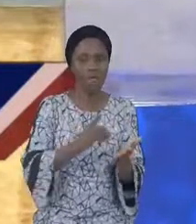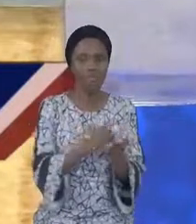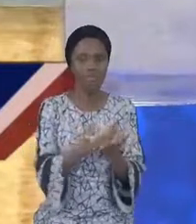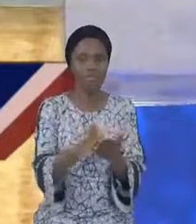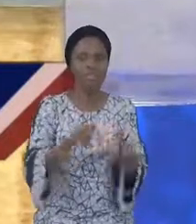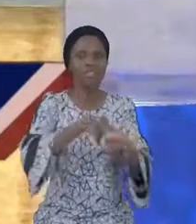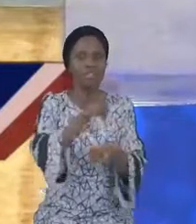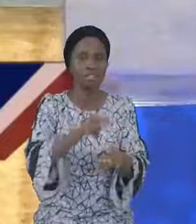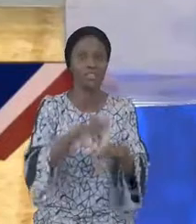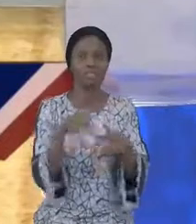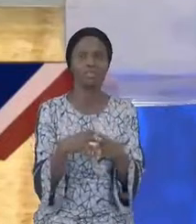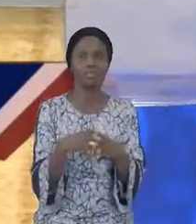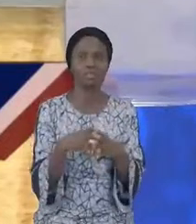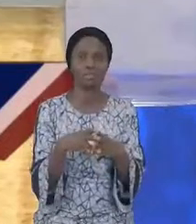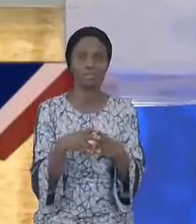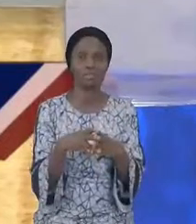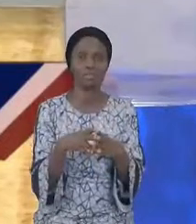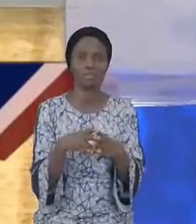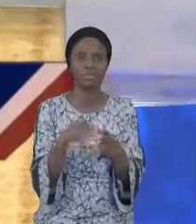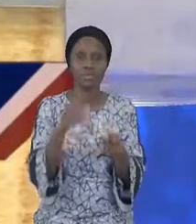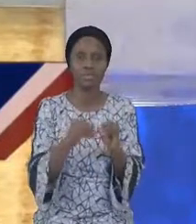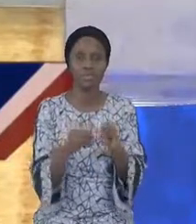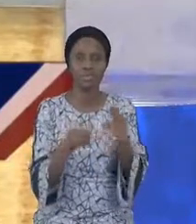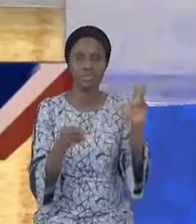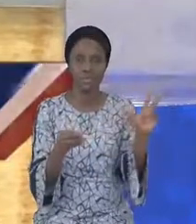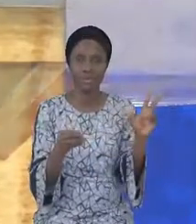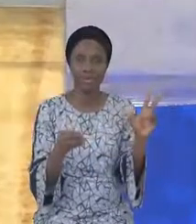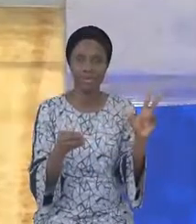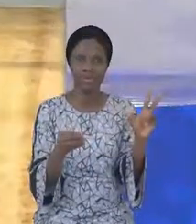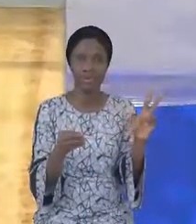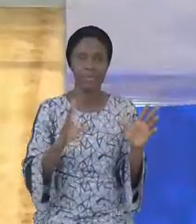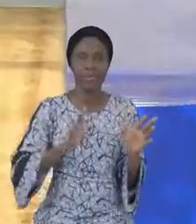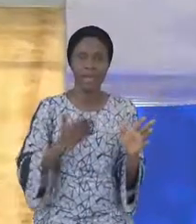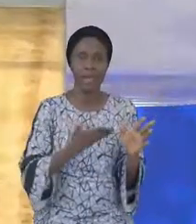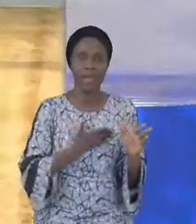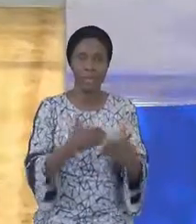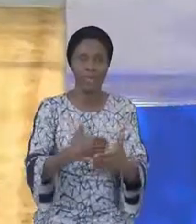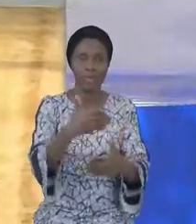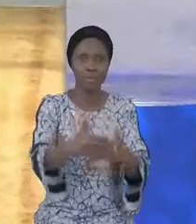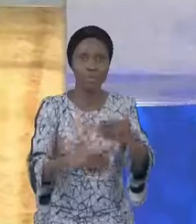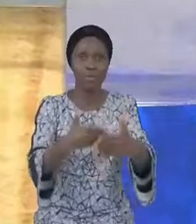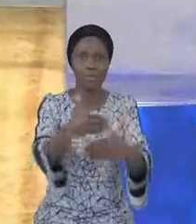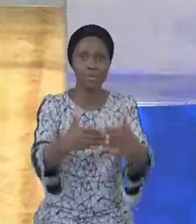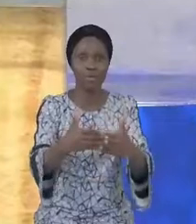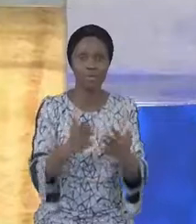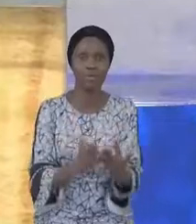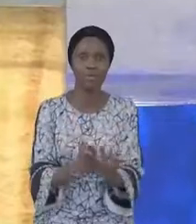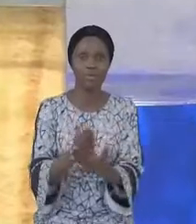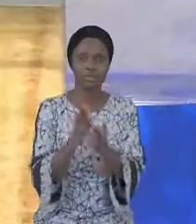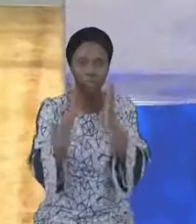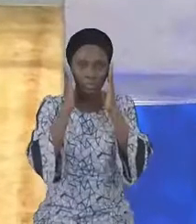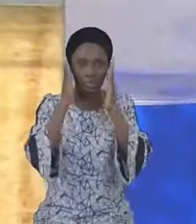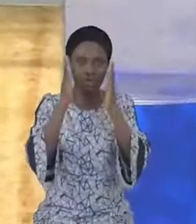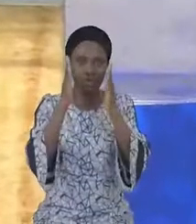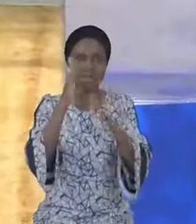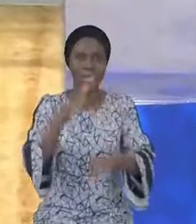promesse et la foi pour la nature divine. Trois, notre progrès à travers la